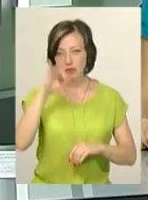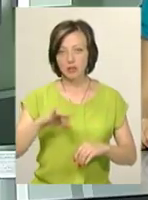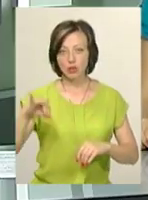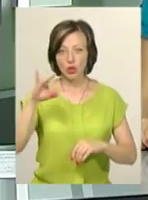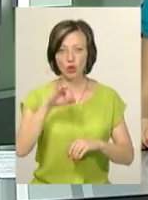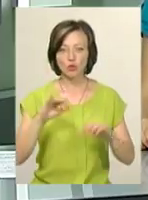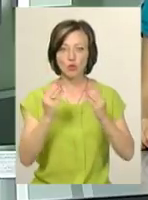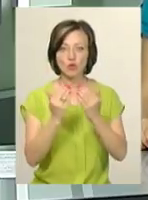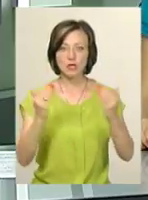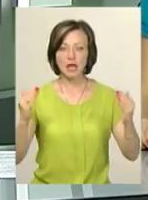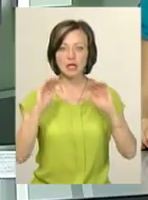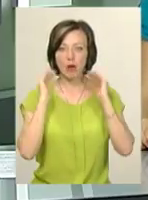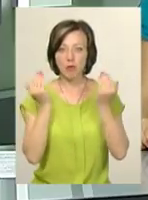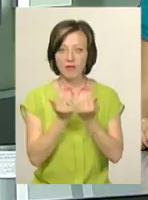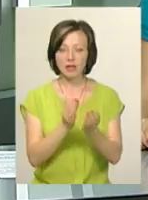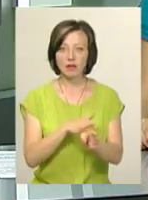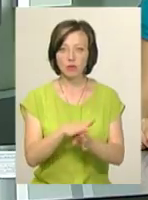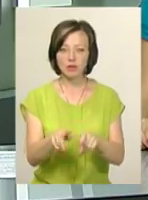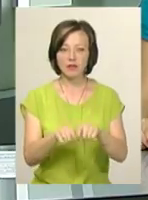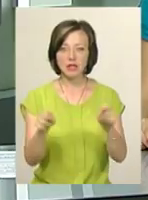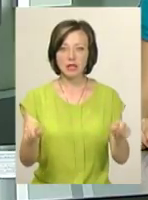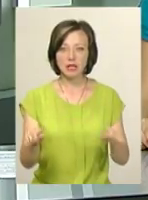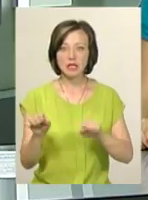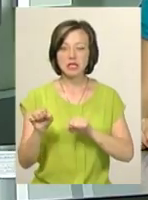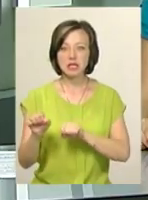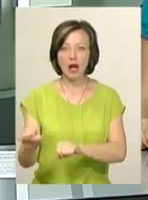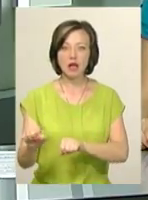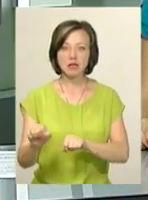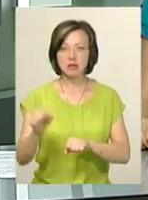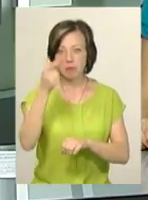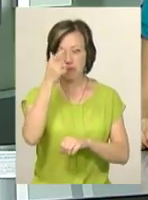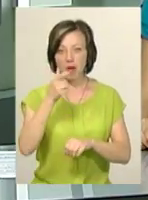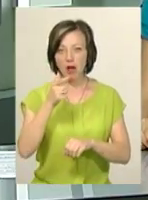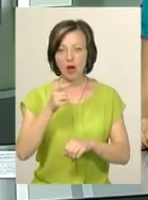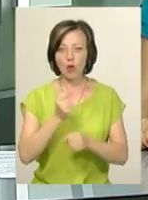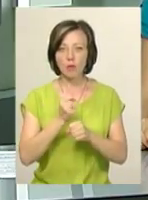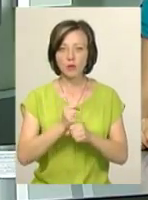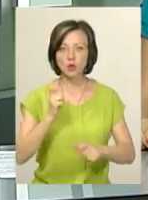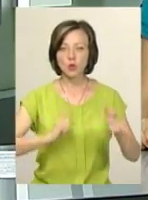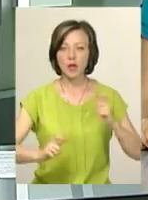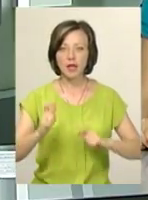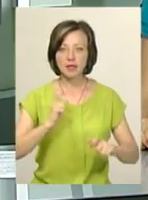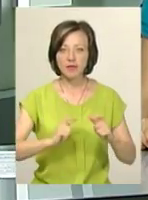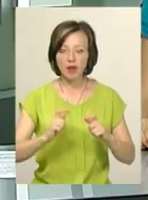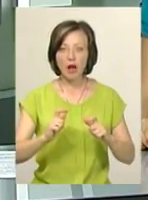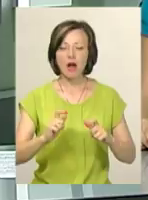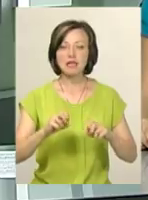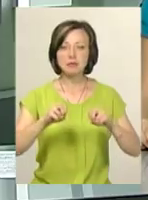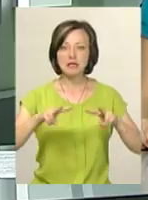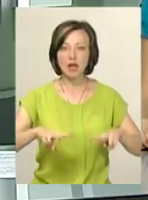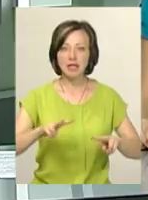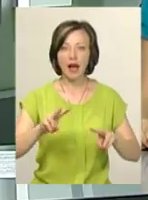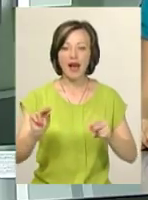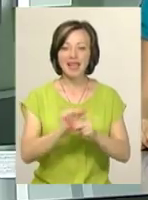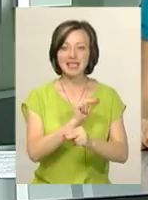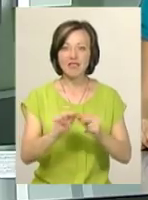історичного музею-заповідника відбудеться відкритий захист бакалаврських робіт студентів спеціальності реставрація творів мистецтва. Як